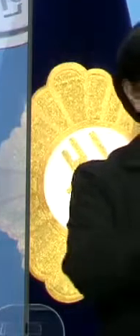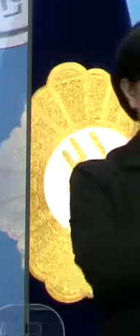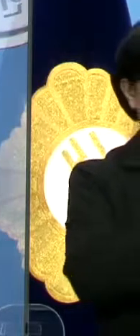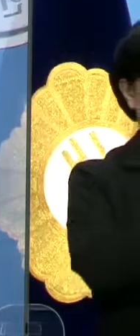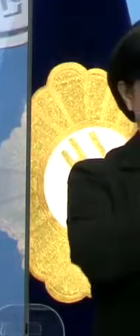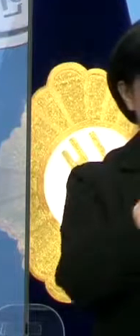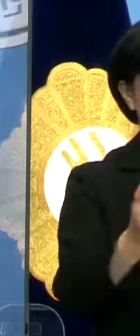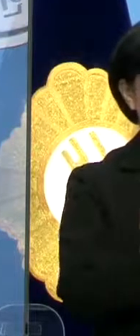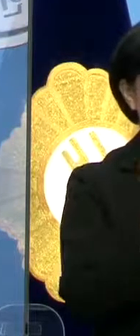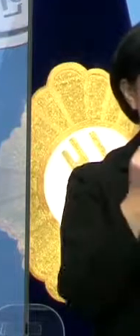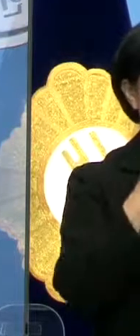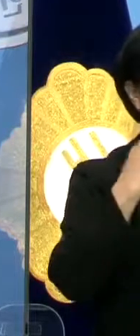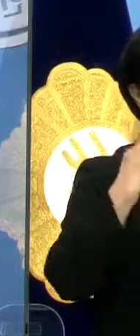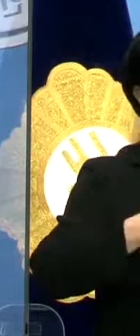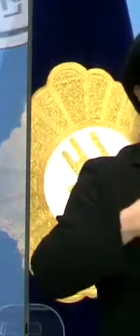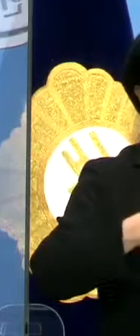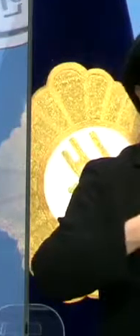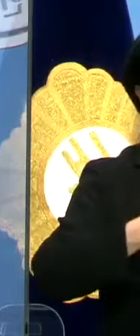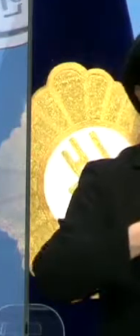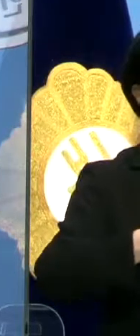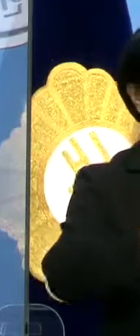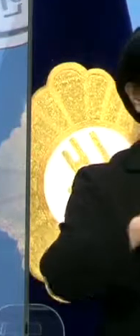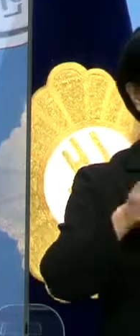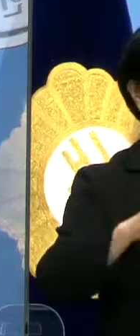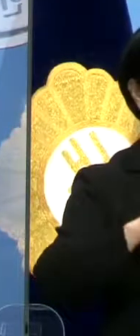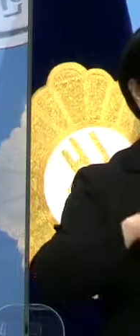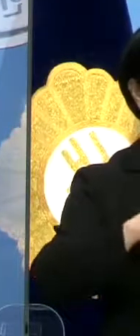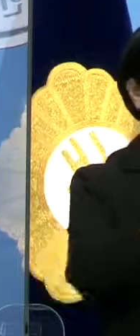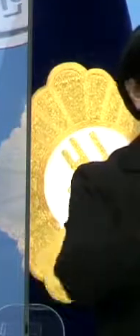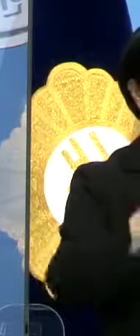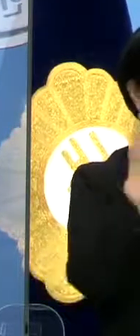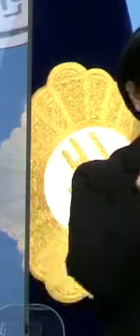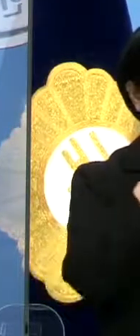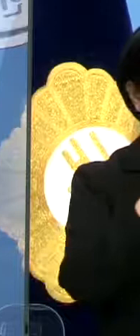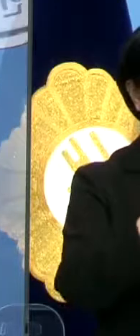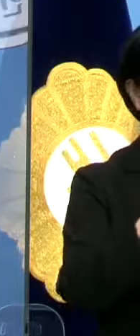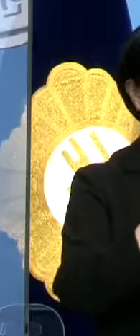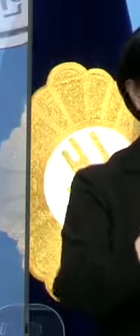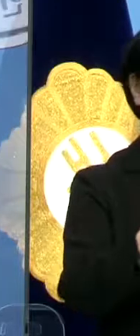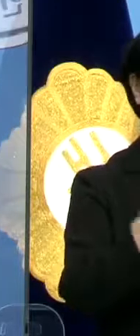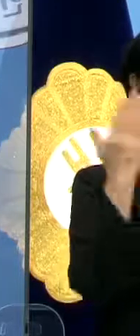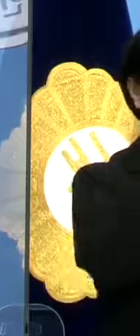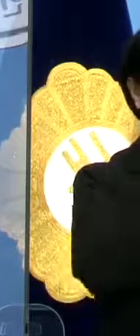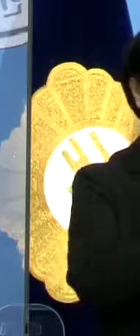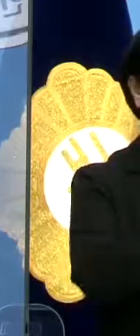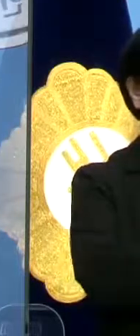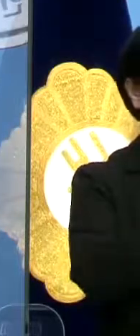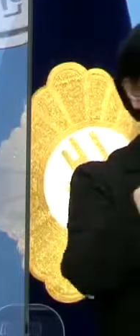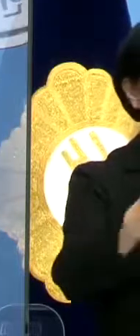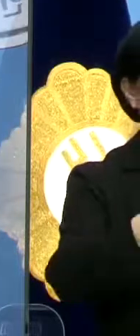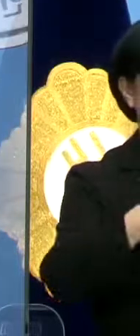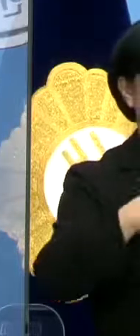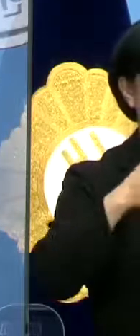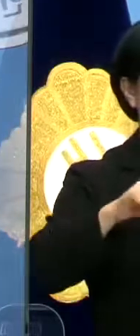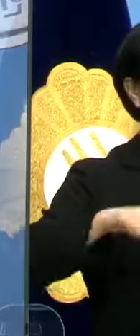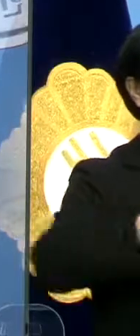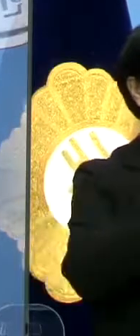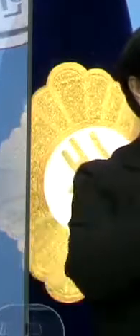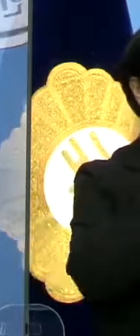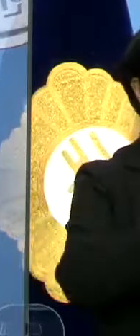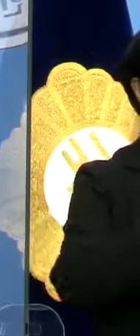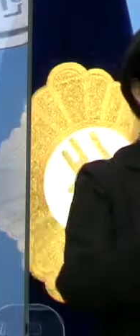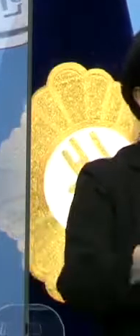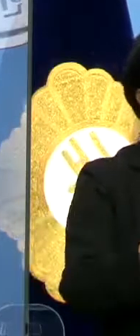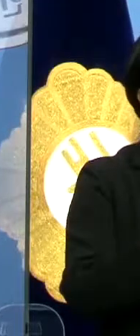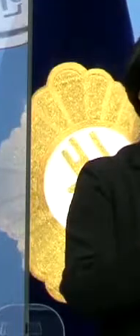그리고 마찬가지로 9회를 감시해야 되 구청장은 그 위생 과장 등이 구현 들을 나서서 특권을 비유하는